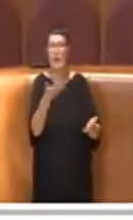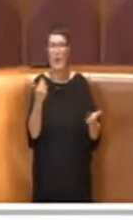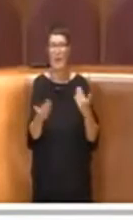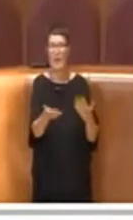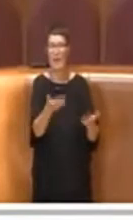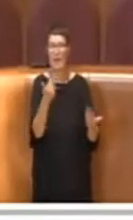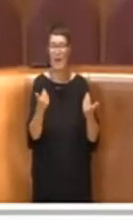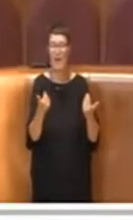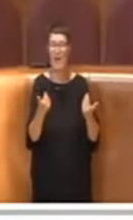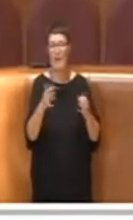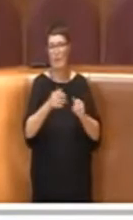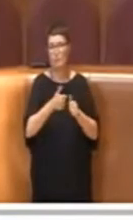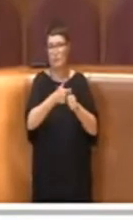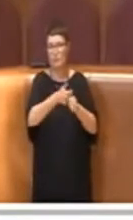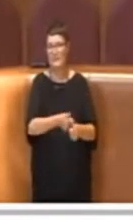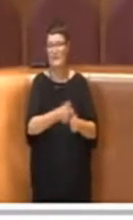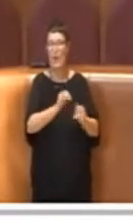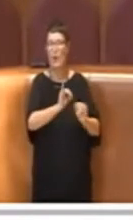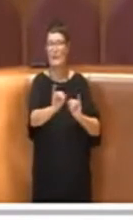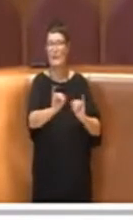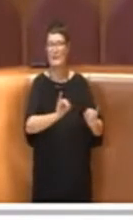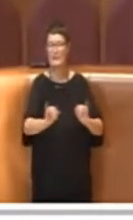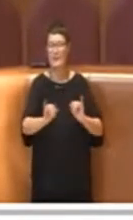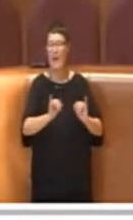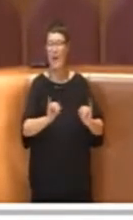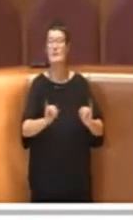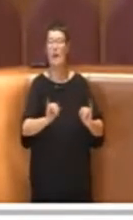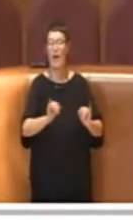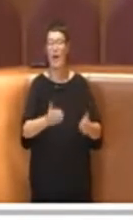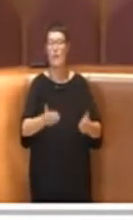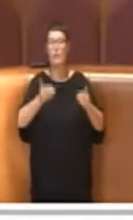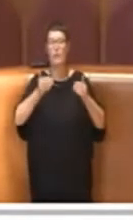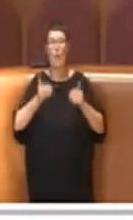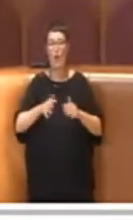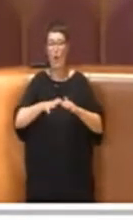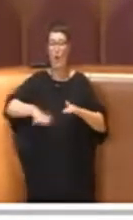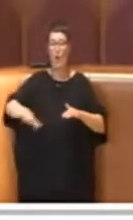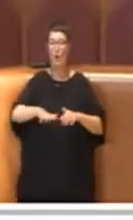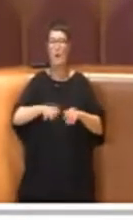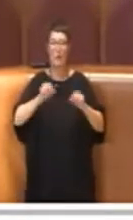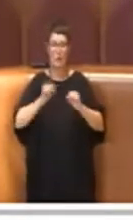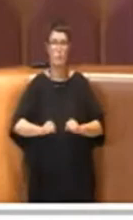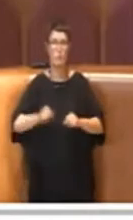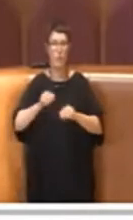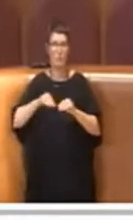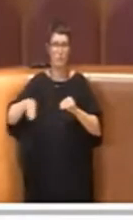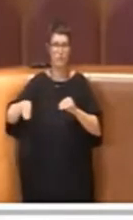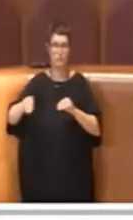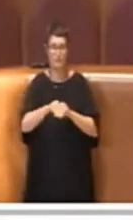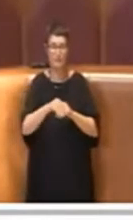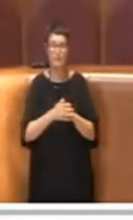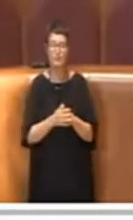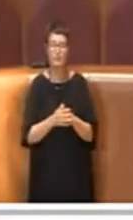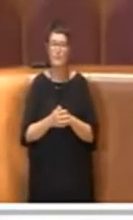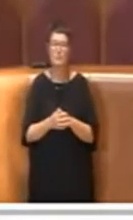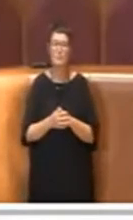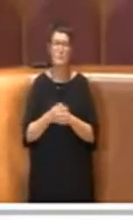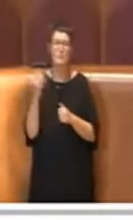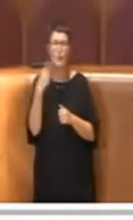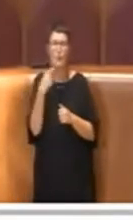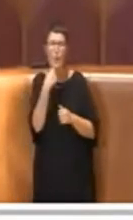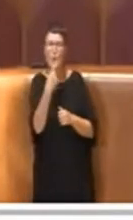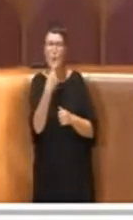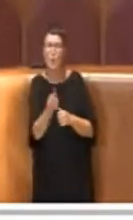non possiamo accettare le uscite di qualcuno che parla di regalie o di